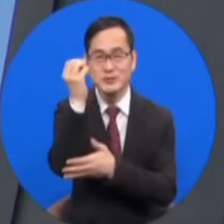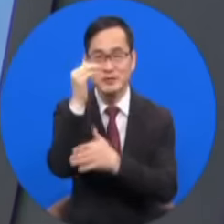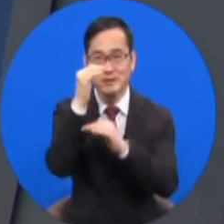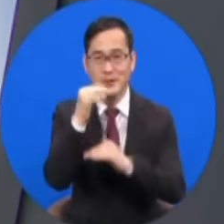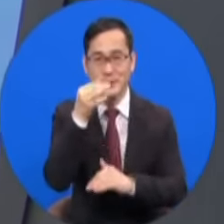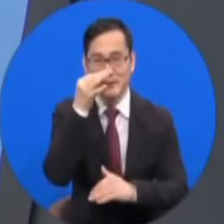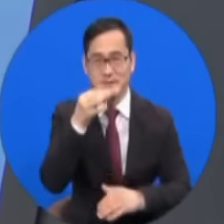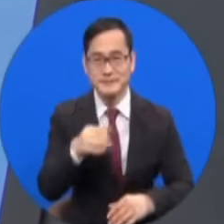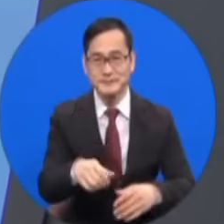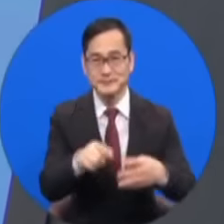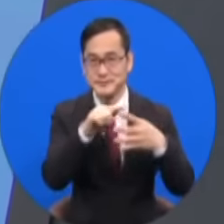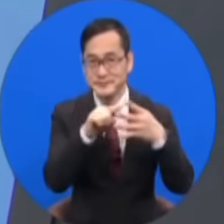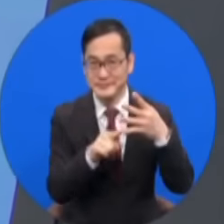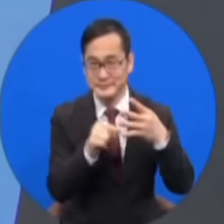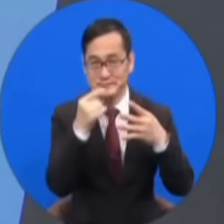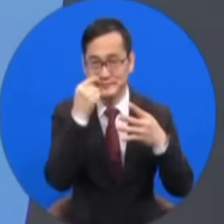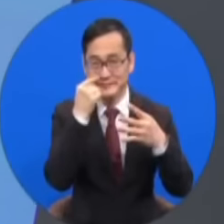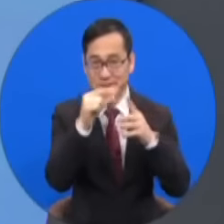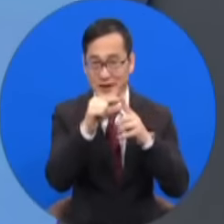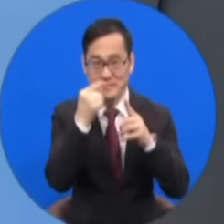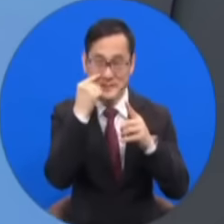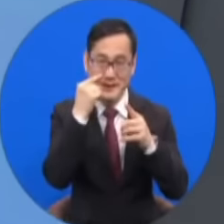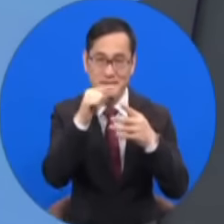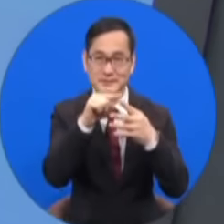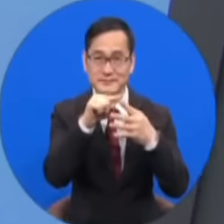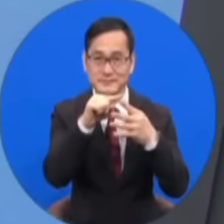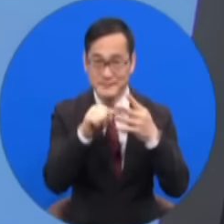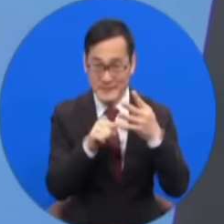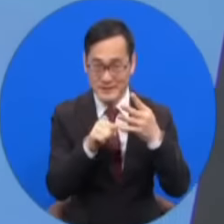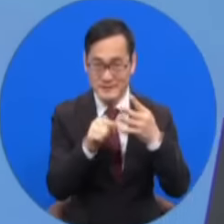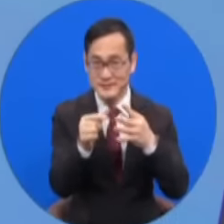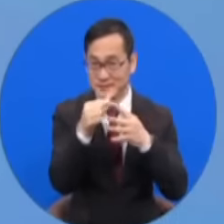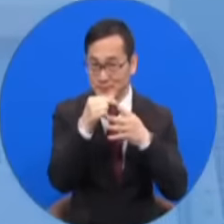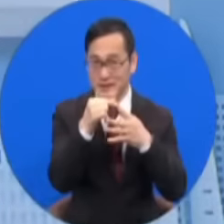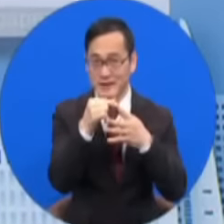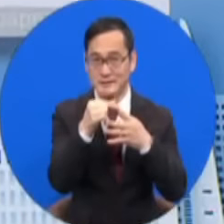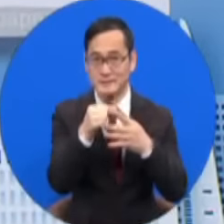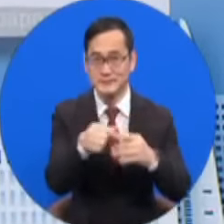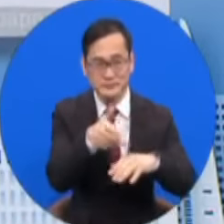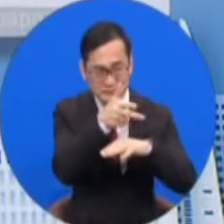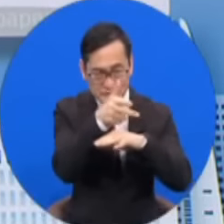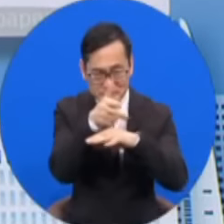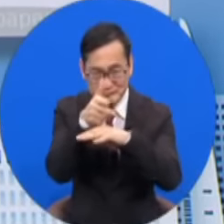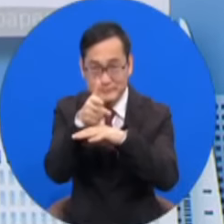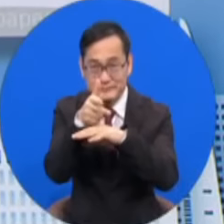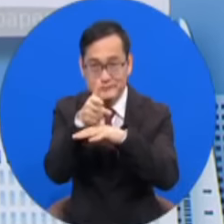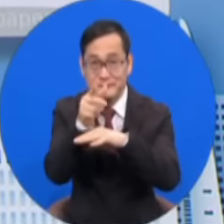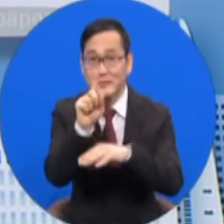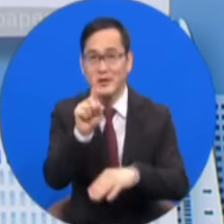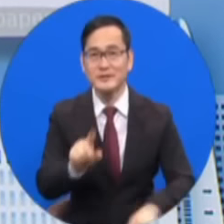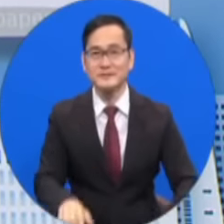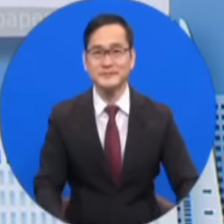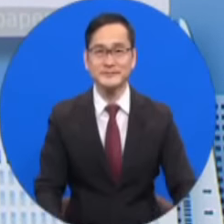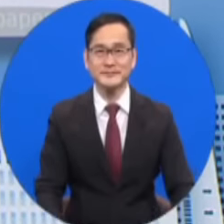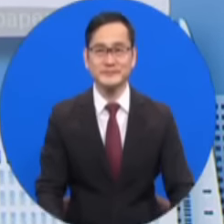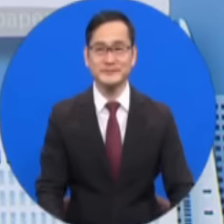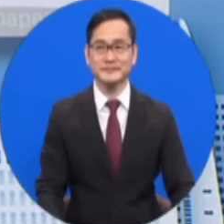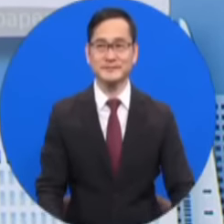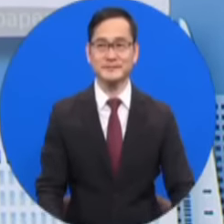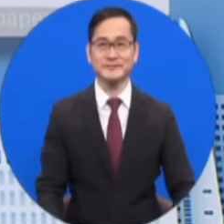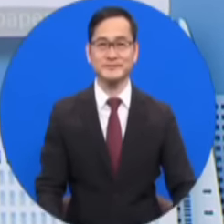키워드입니다 첫 번째 키워드는 뭘까요 영 조선일보가 오늘 일했 내용입니다 영 자 뭘 어떻게